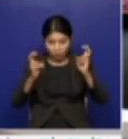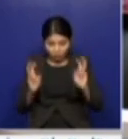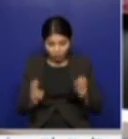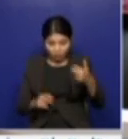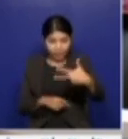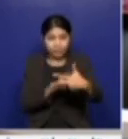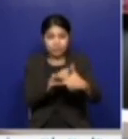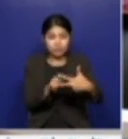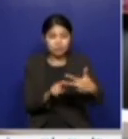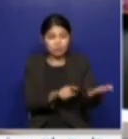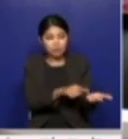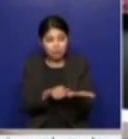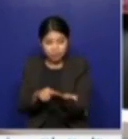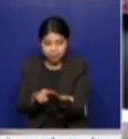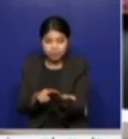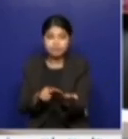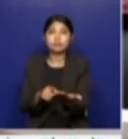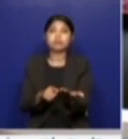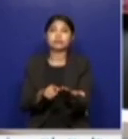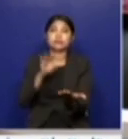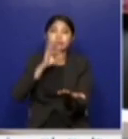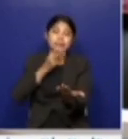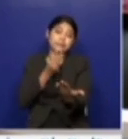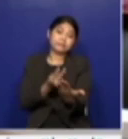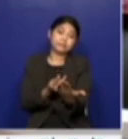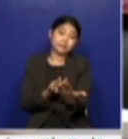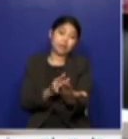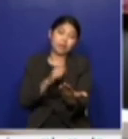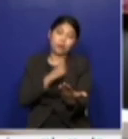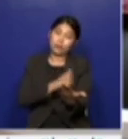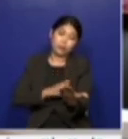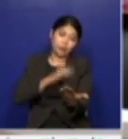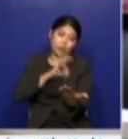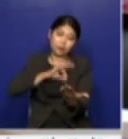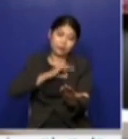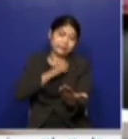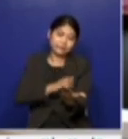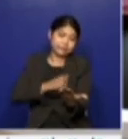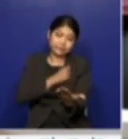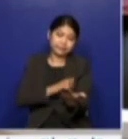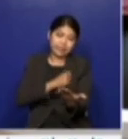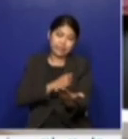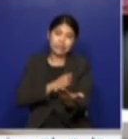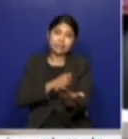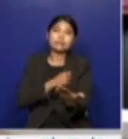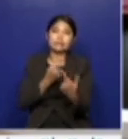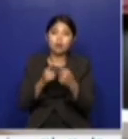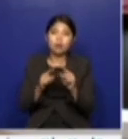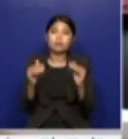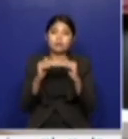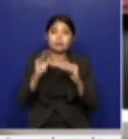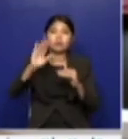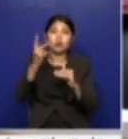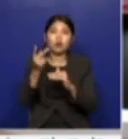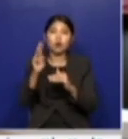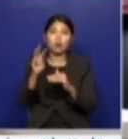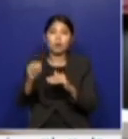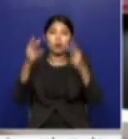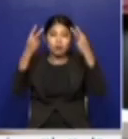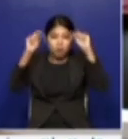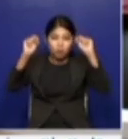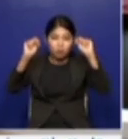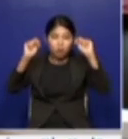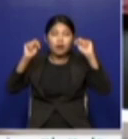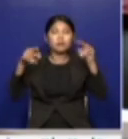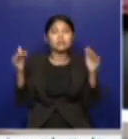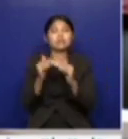น่าเสียใจรายละเอียดท่านสมาชิกกับพี่ปลายไปแล้วก็เป็นสิทธิ์ของท่านนายกลำรีขนมสีที่เกี่ยวข้องเลยครับที่จะมา